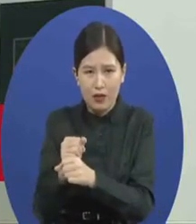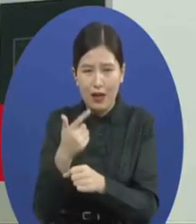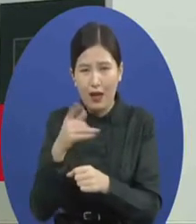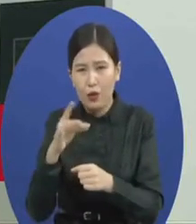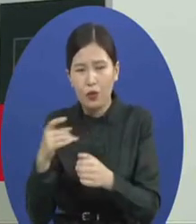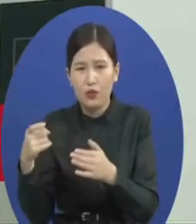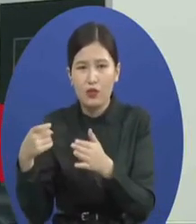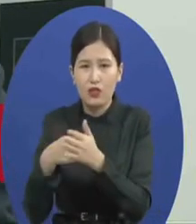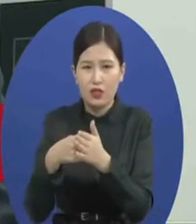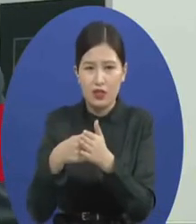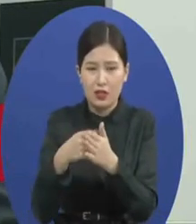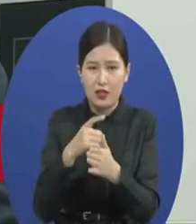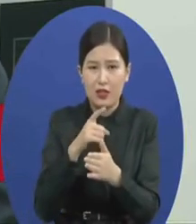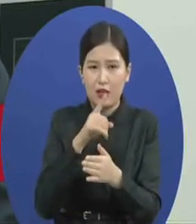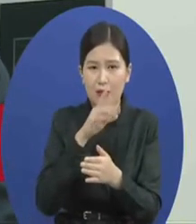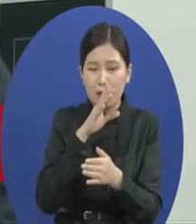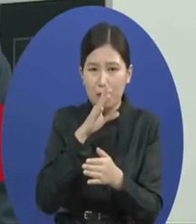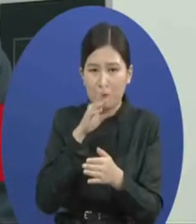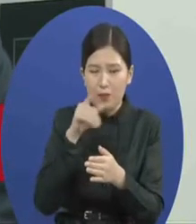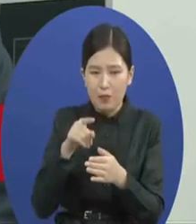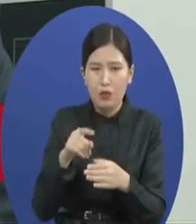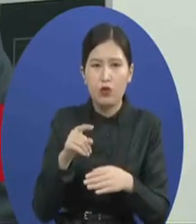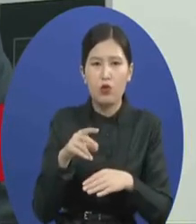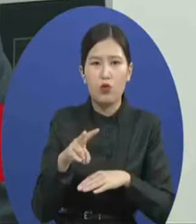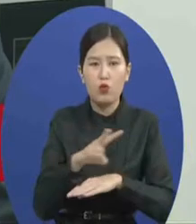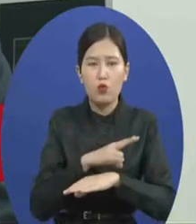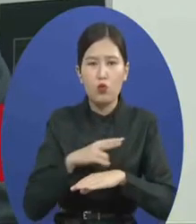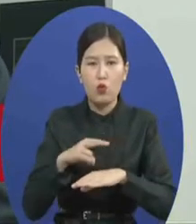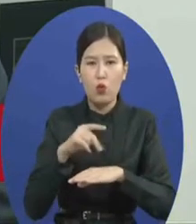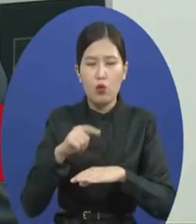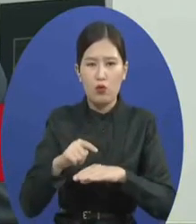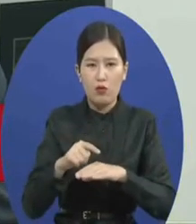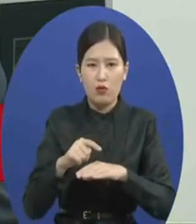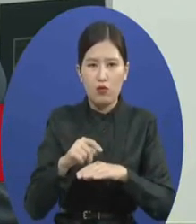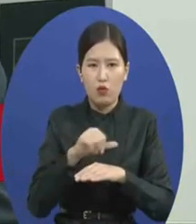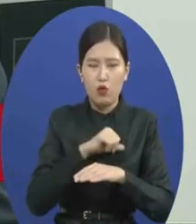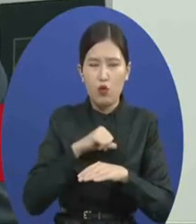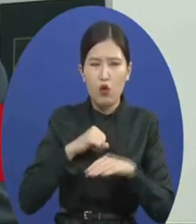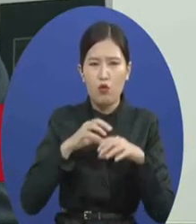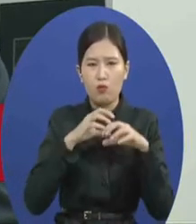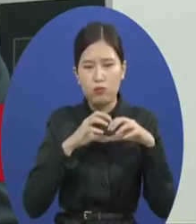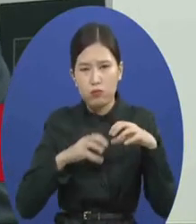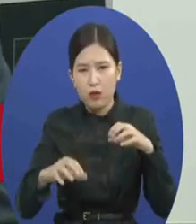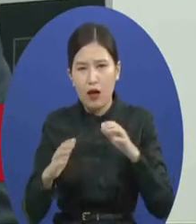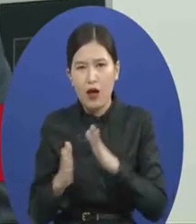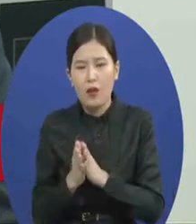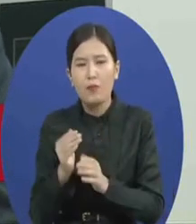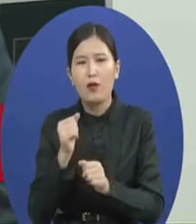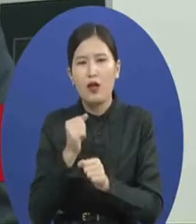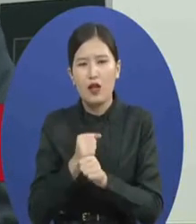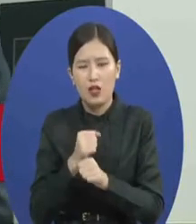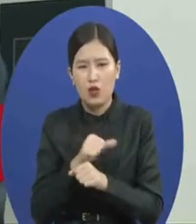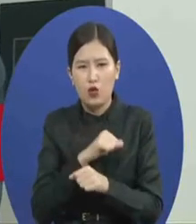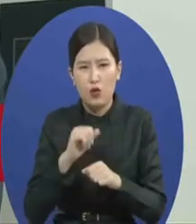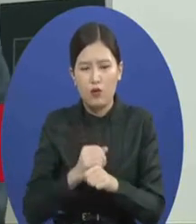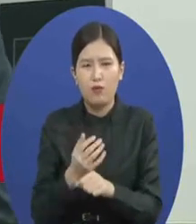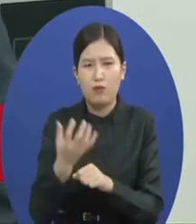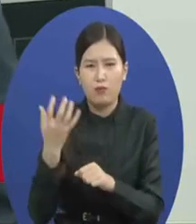нутгийн онцлог тархалтын төлөв хандлагад нийцүүлэн салбар дундын хамтын ажиллагаа хариуцлагад тулгуурлан